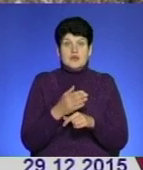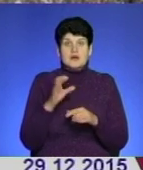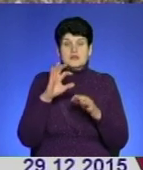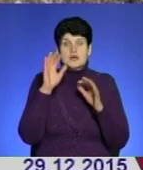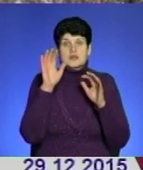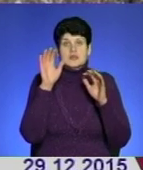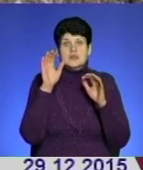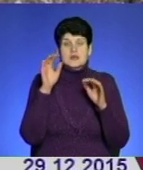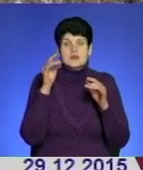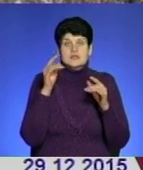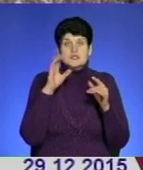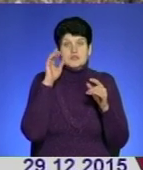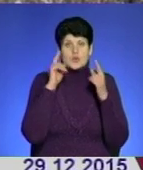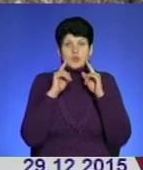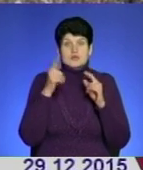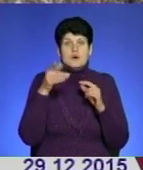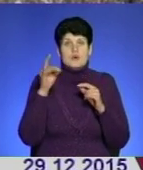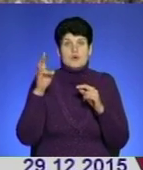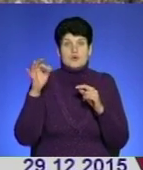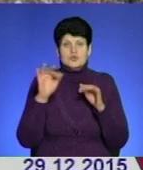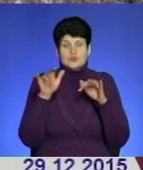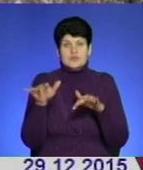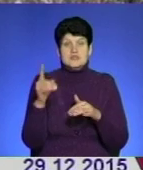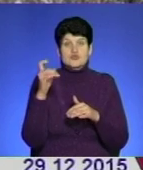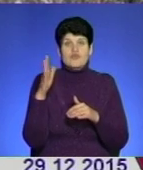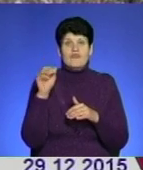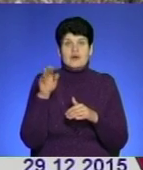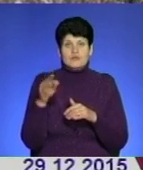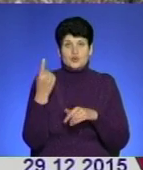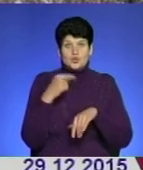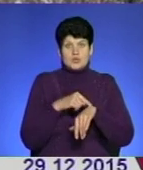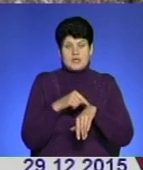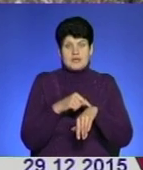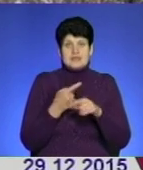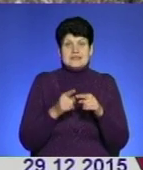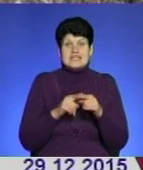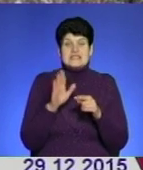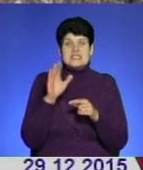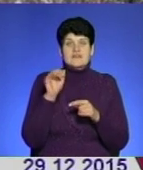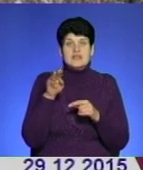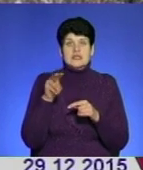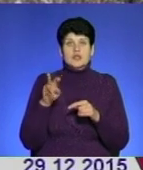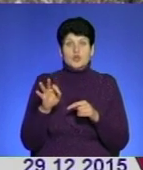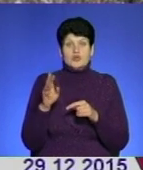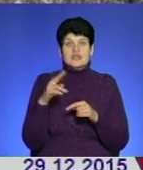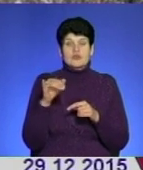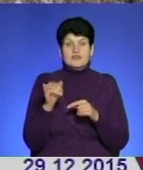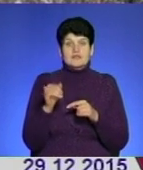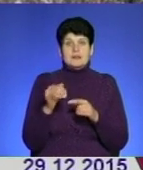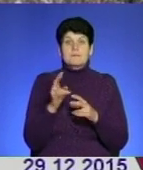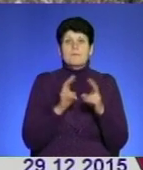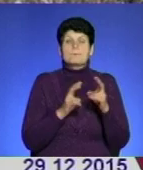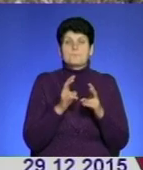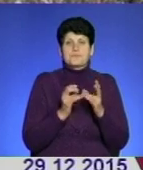наприклад, споживає 100 ватт в годину. Тобто, ну, це дуже економні речі. Це світодіодні, вони промислового так званого призначення,